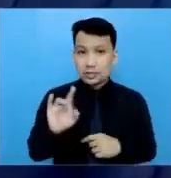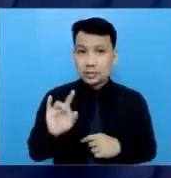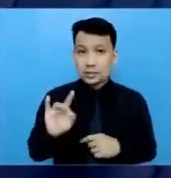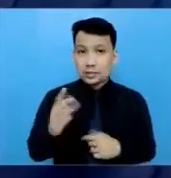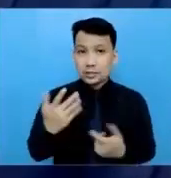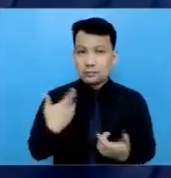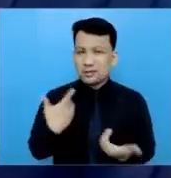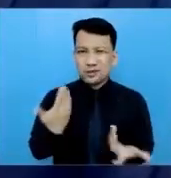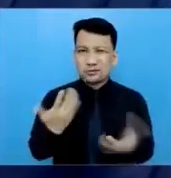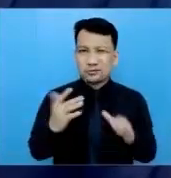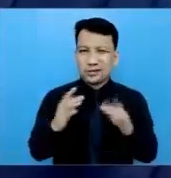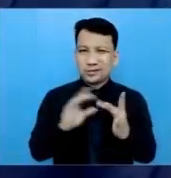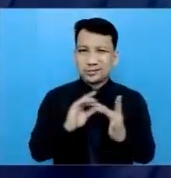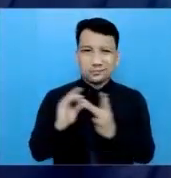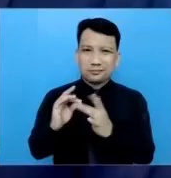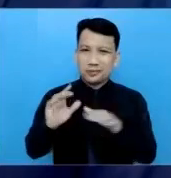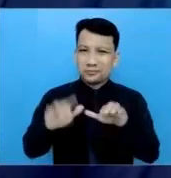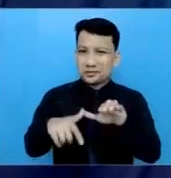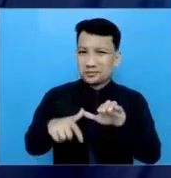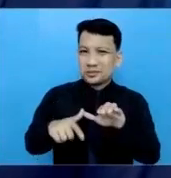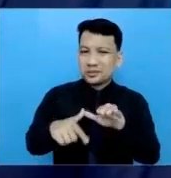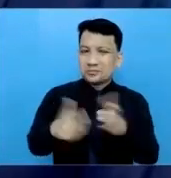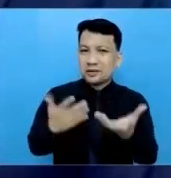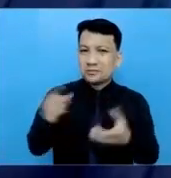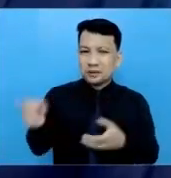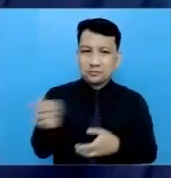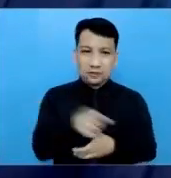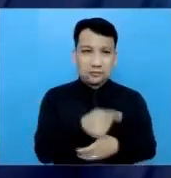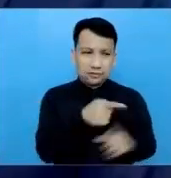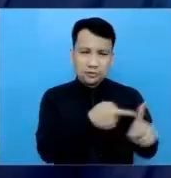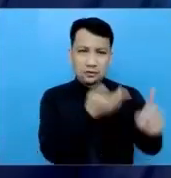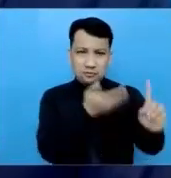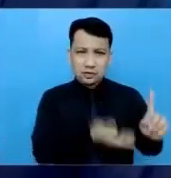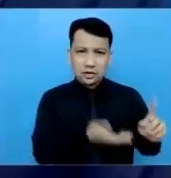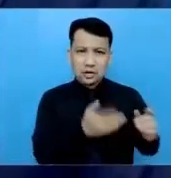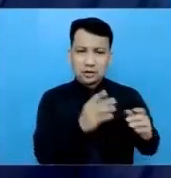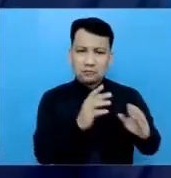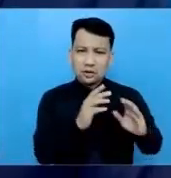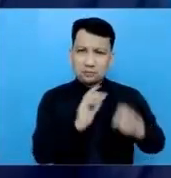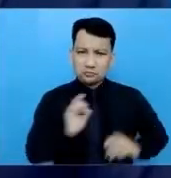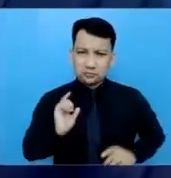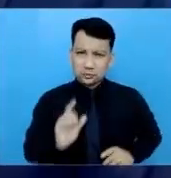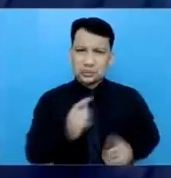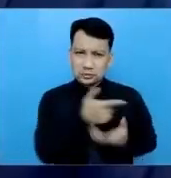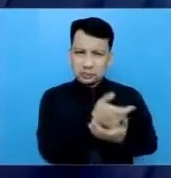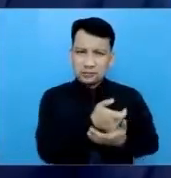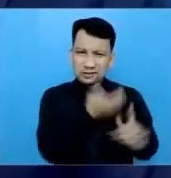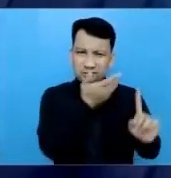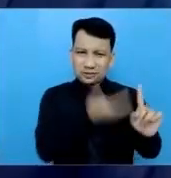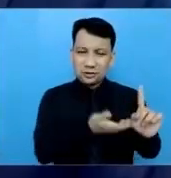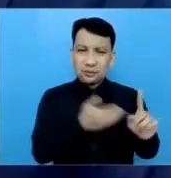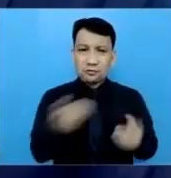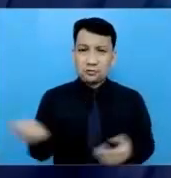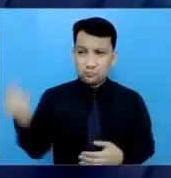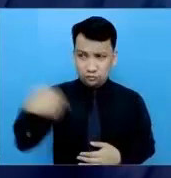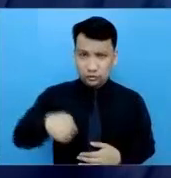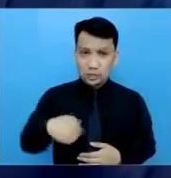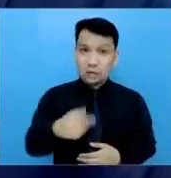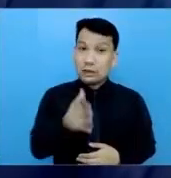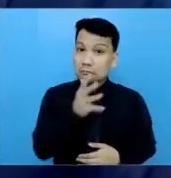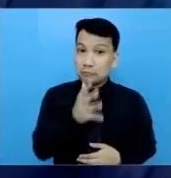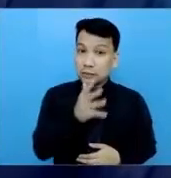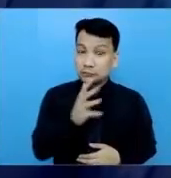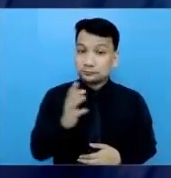needs. Kinilala na ang police na namaril sa biktima at gumugulong na raw ang investigasyon. Pero lumapit na rin sa inyong lingkod ang ina ng